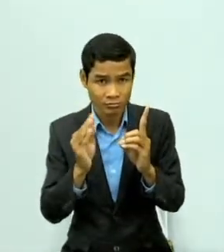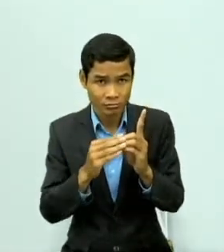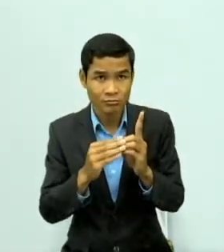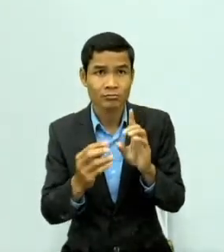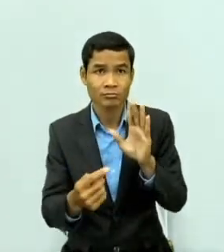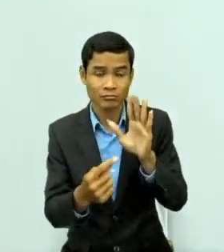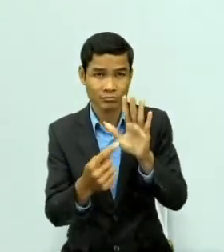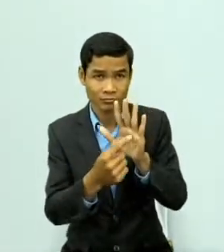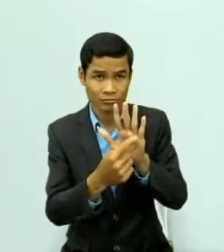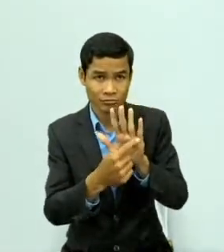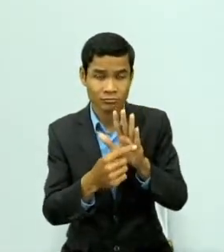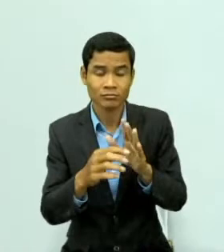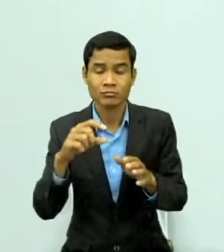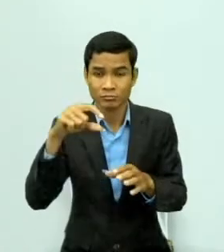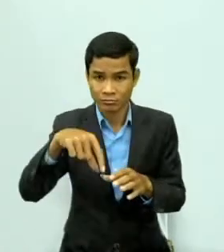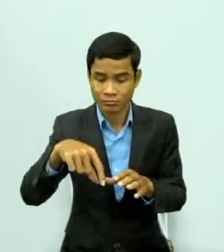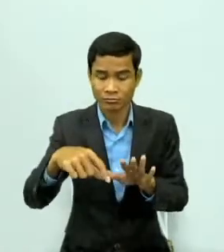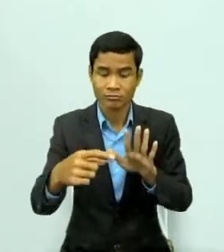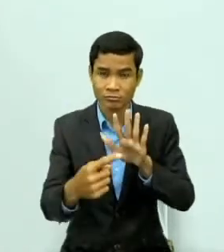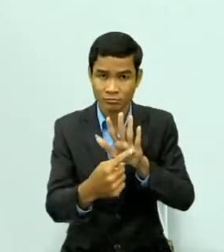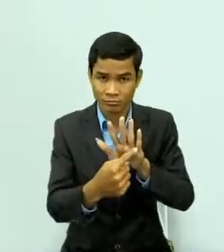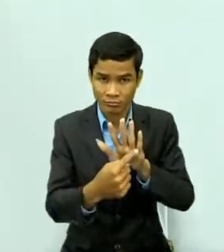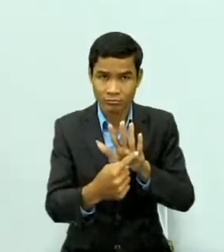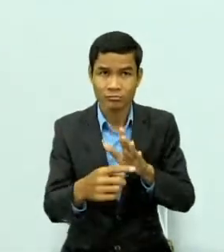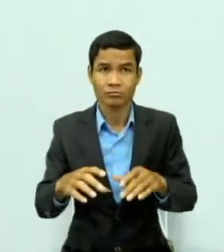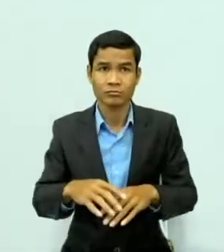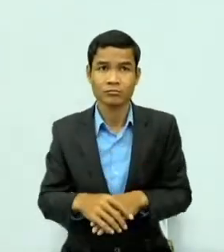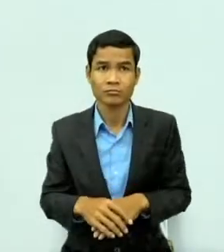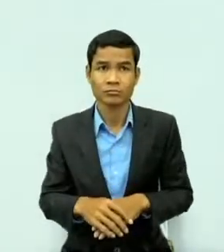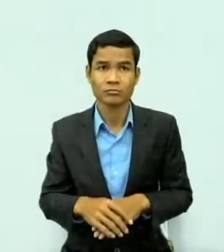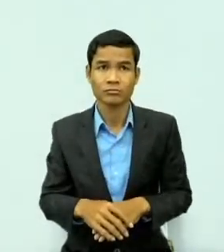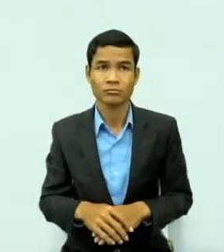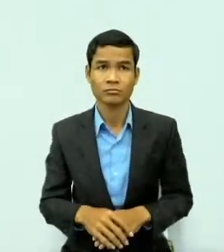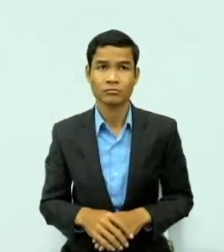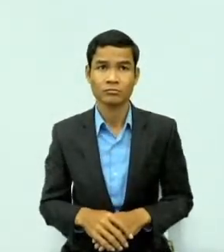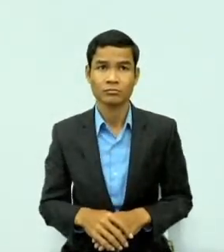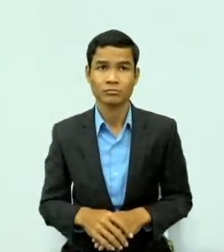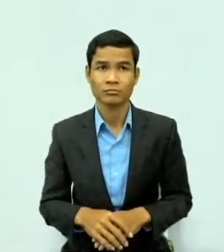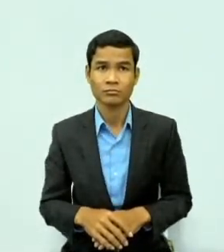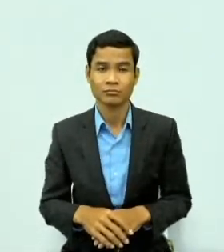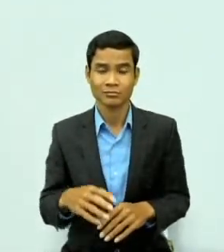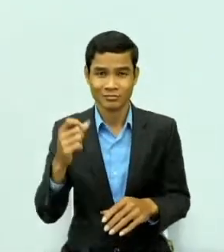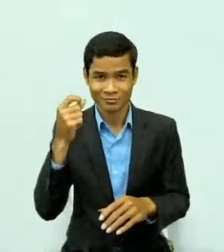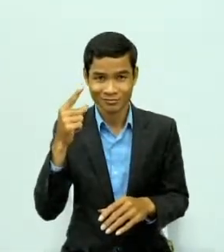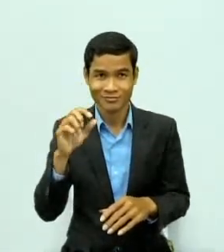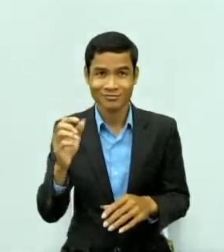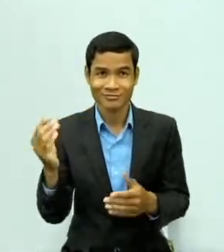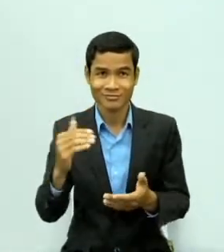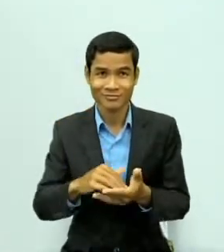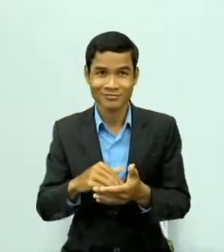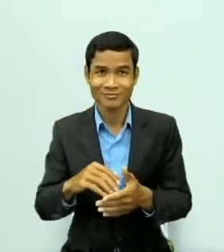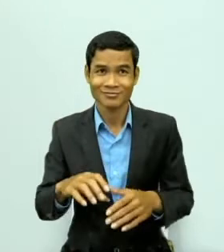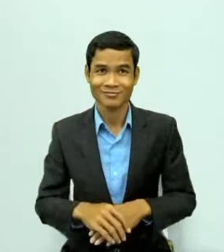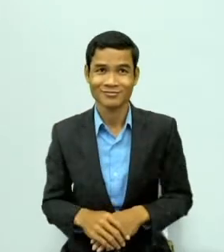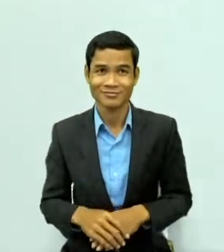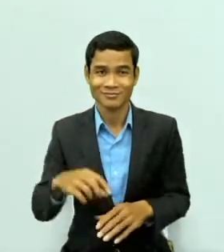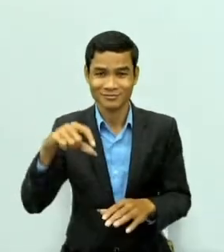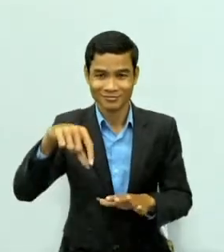កអឺកើតើនេះកូនម្ដងទៀត